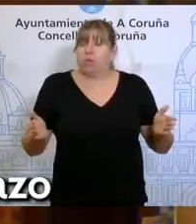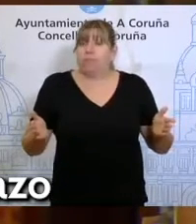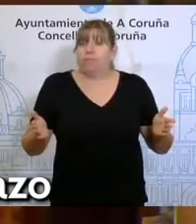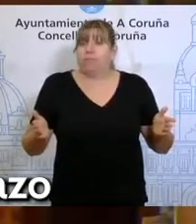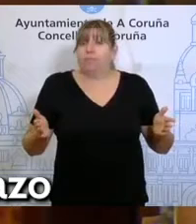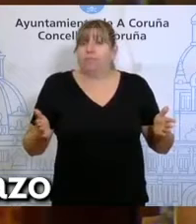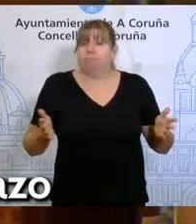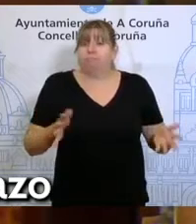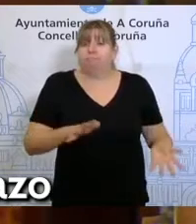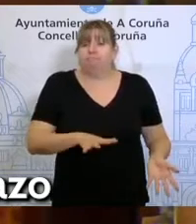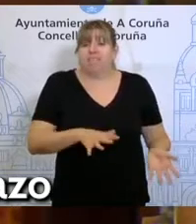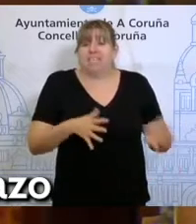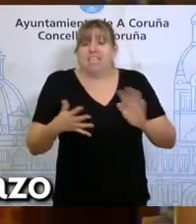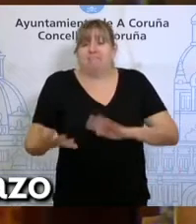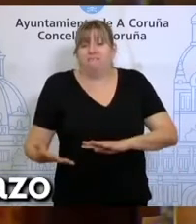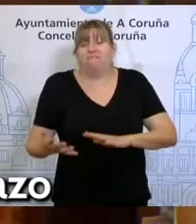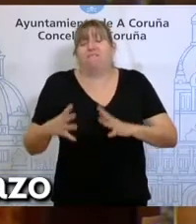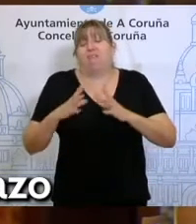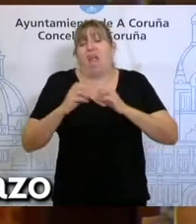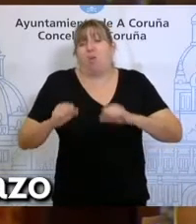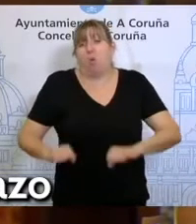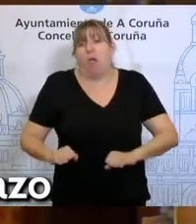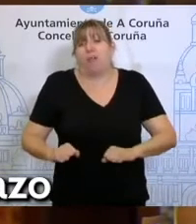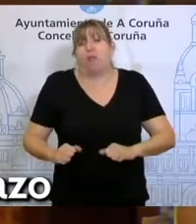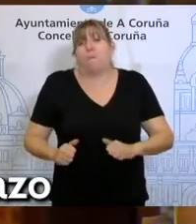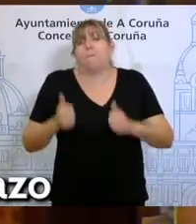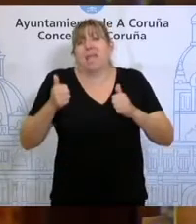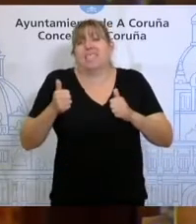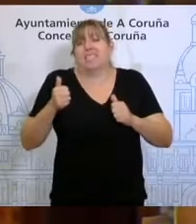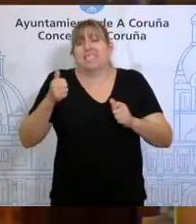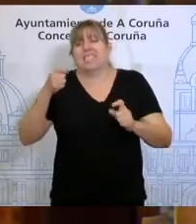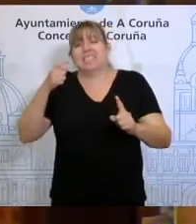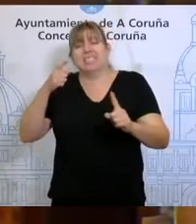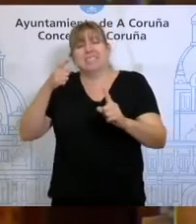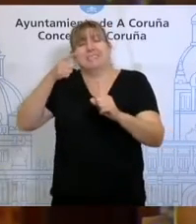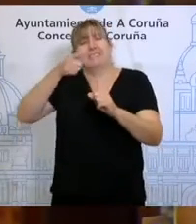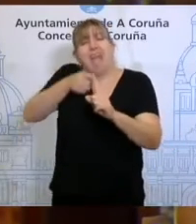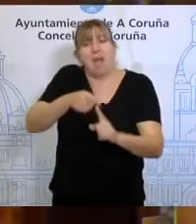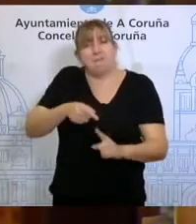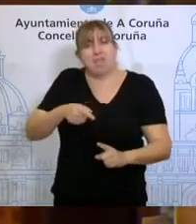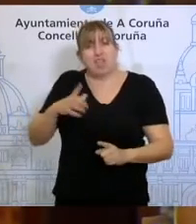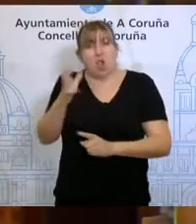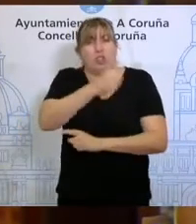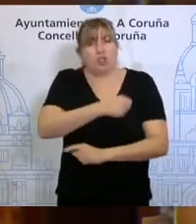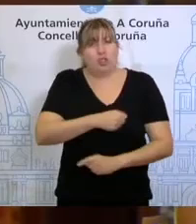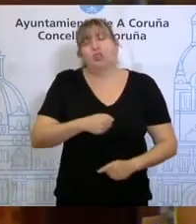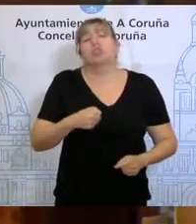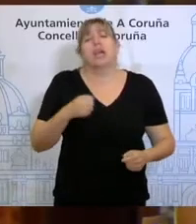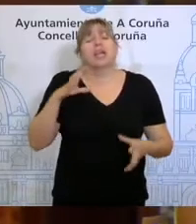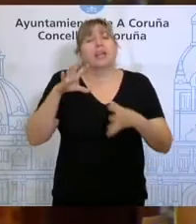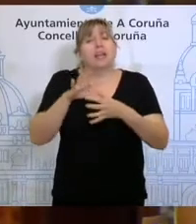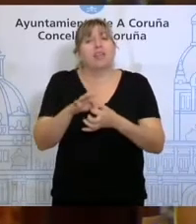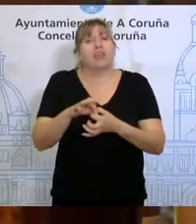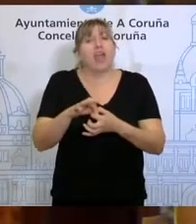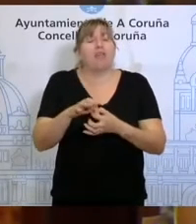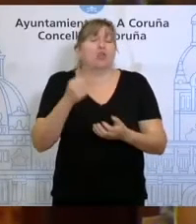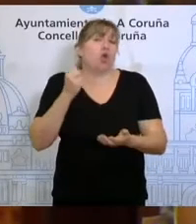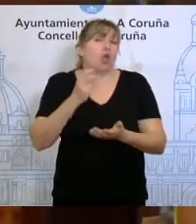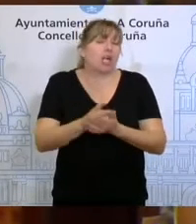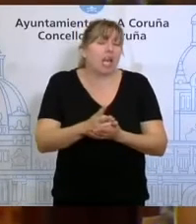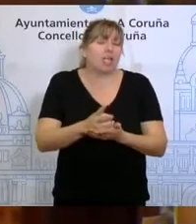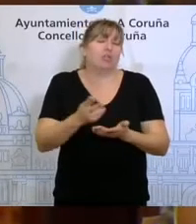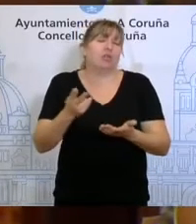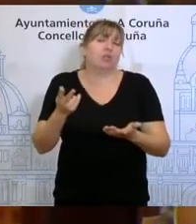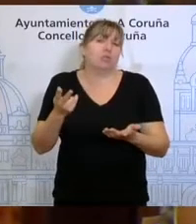en acordos máis ambiciosos e máis importantes relacionados con retos,